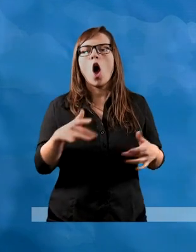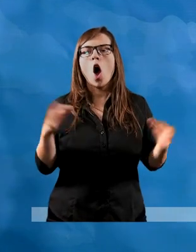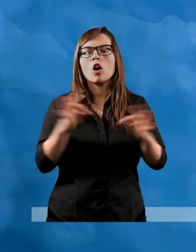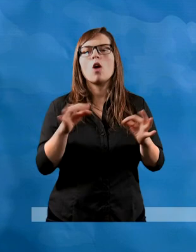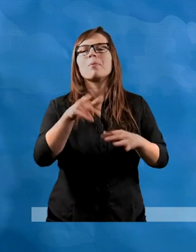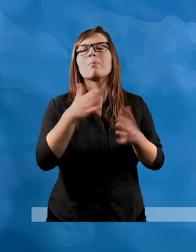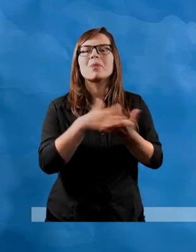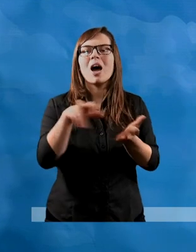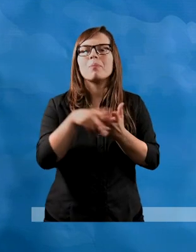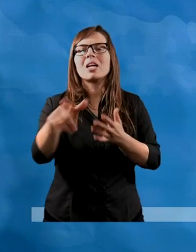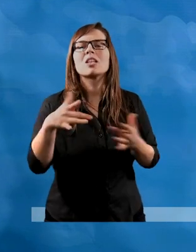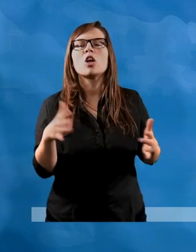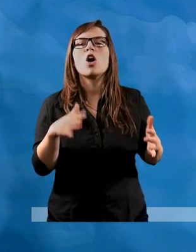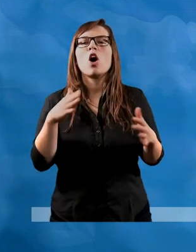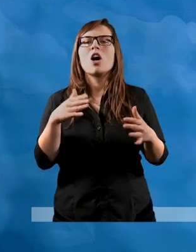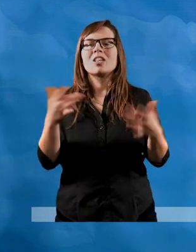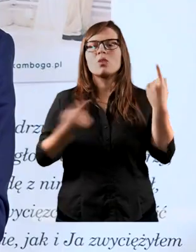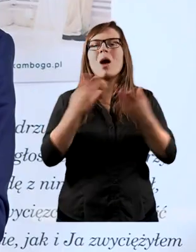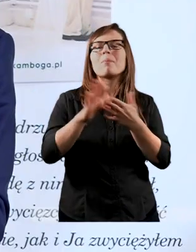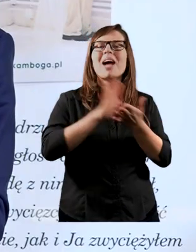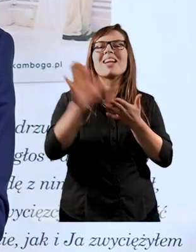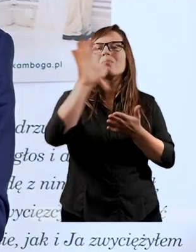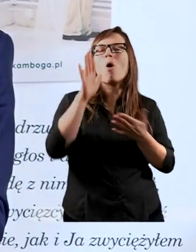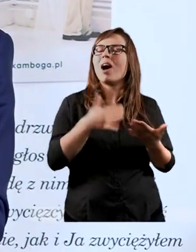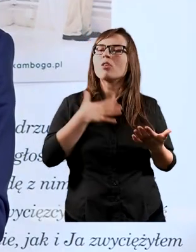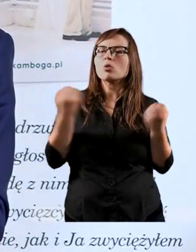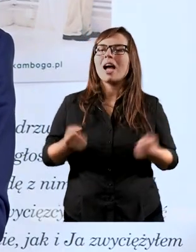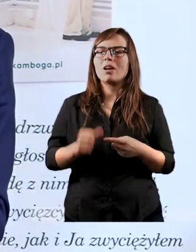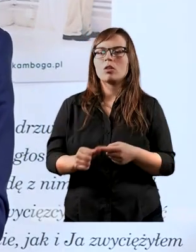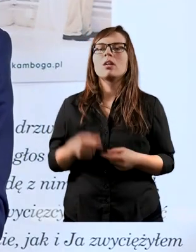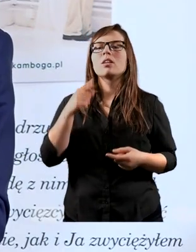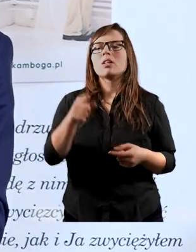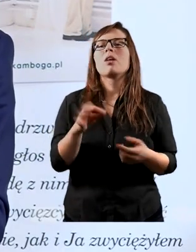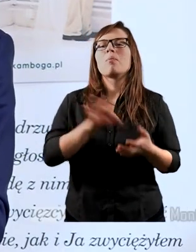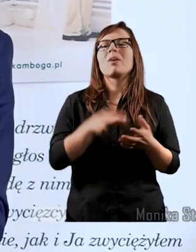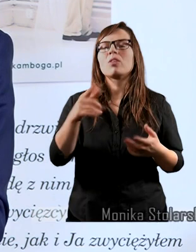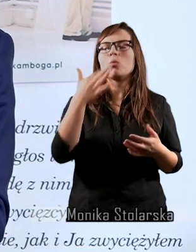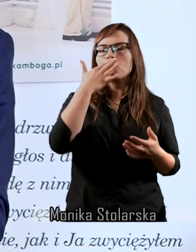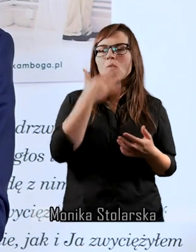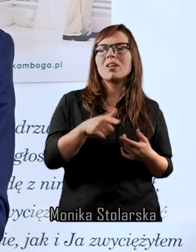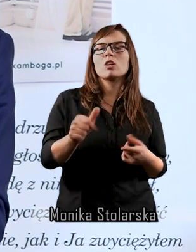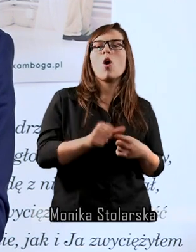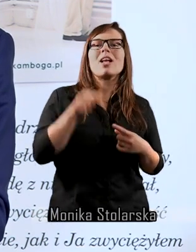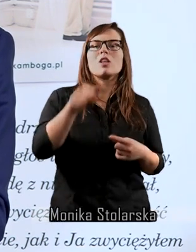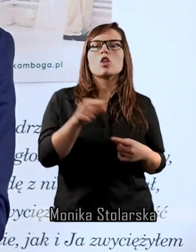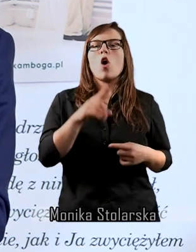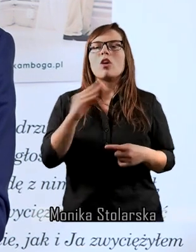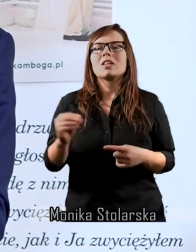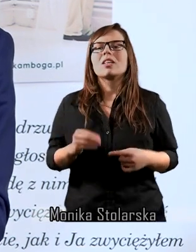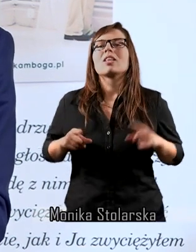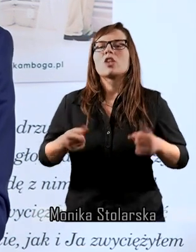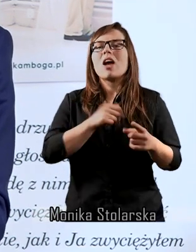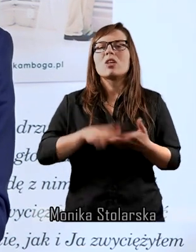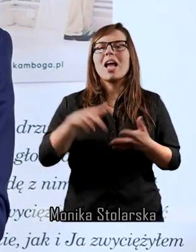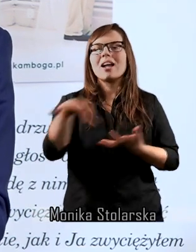przechodzenia przez takie sytuacje bez wiary i bez Boga. Taką niezwykłą strategią, którą diabeł prowadzi, to o czym Aniu mówisz, to jest to, że